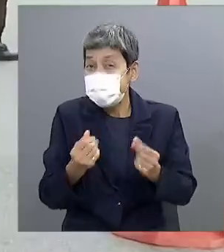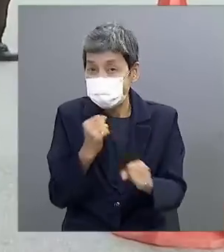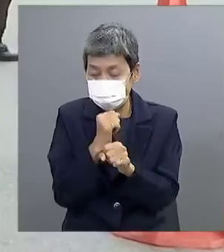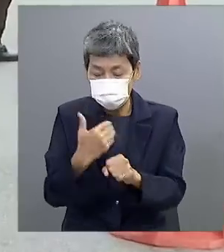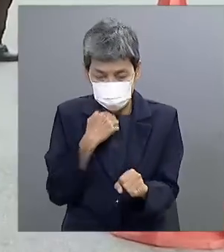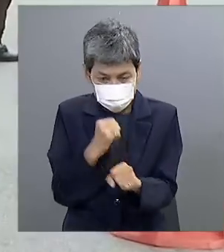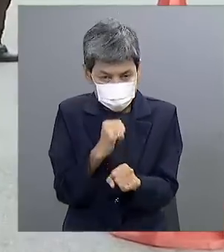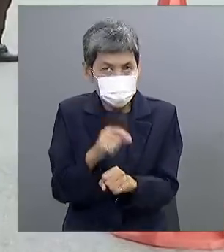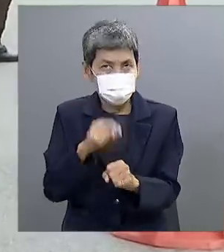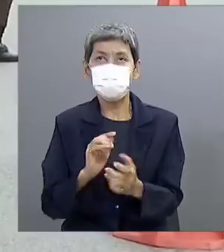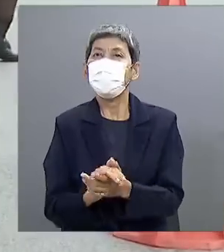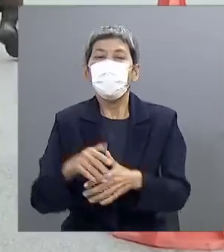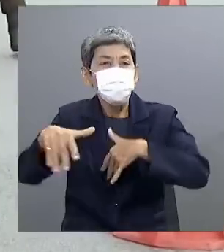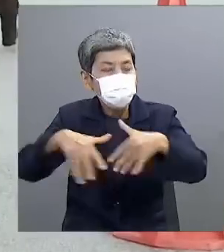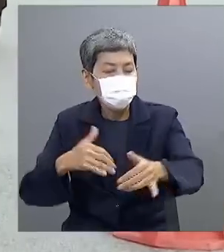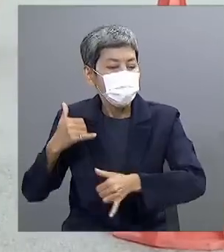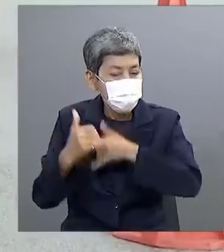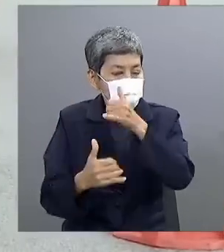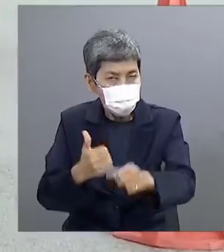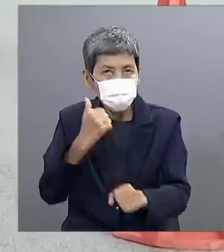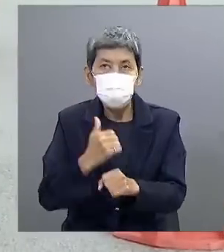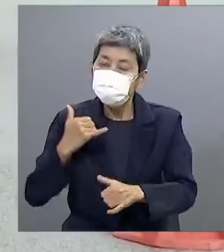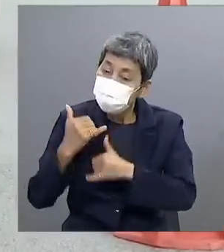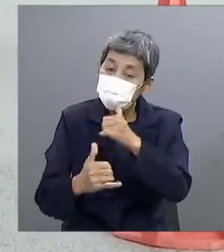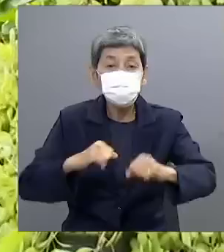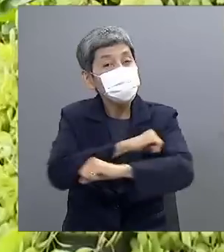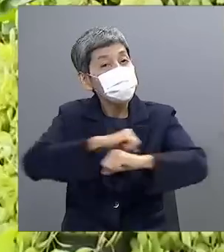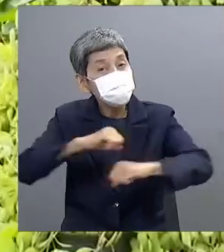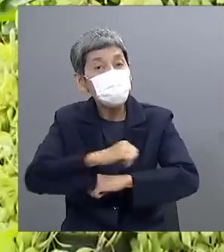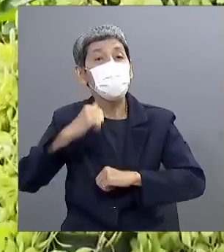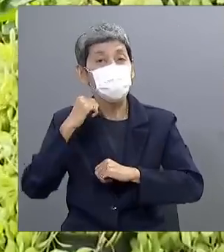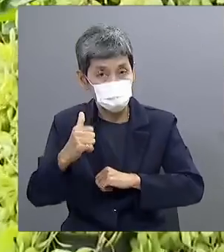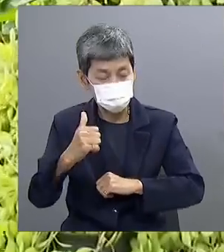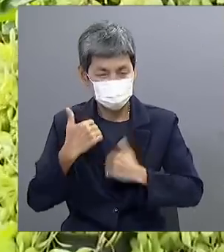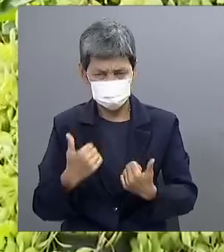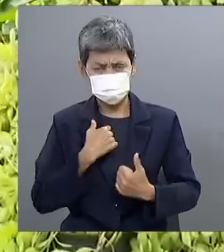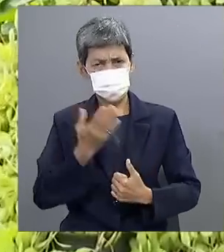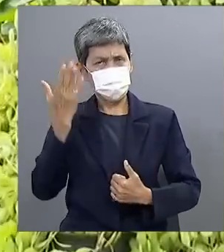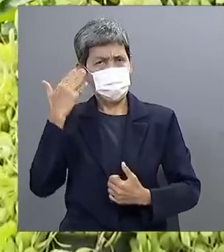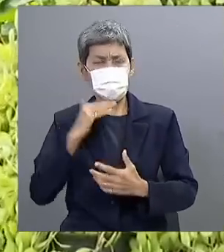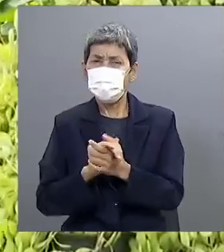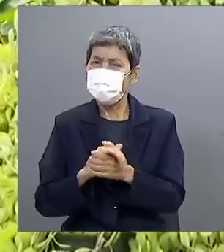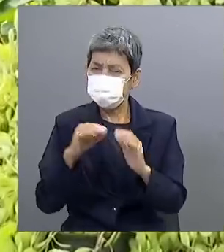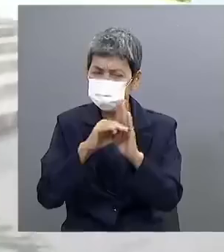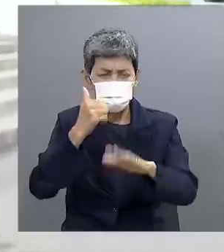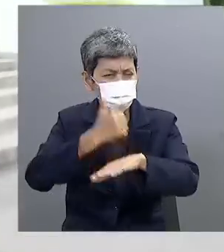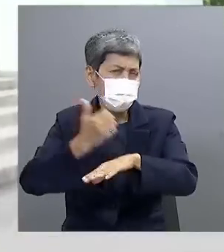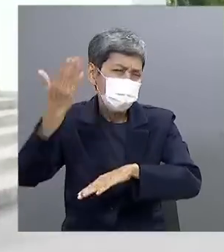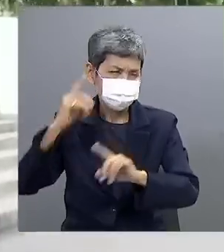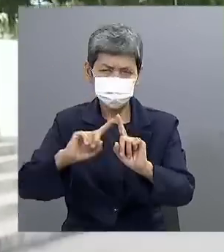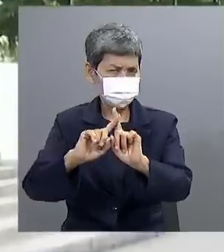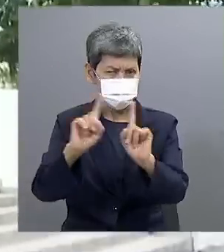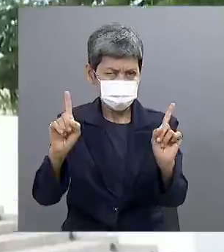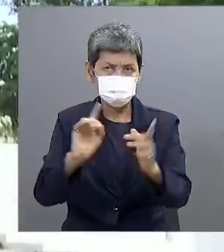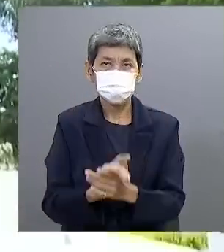ที่เปิดรับประชาชนด้วยนะคะให้สามารถเข้ามาออกกำลังกายได้ด้วยซึ่งก็แตกต่างไปจากนโยบายของผู้ว่ากทม.ก่อนหน้านี้ค่ะและทางเจ้าหน้